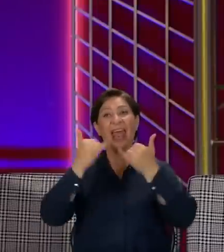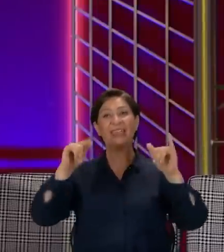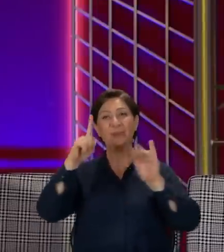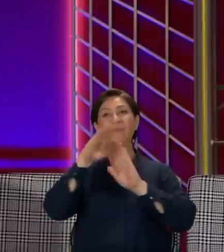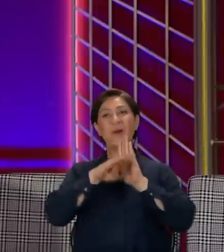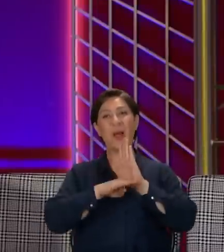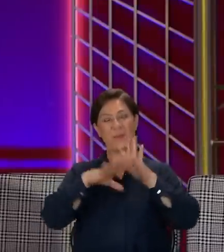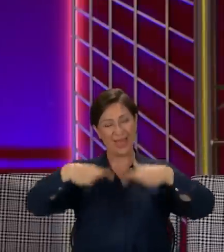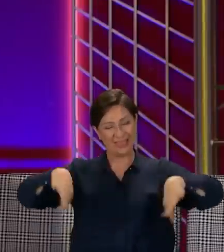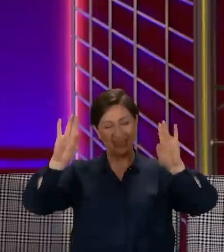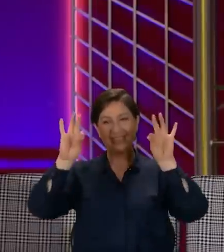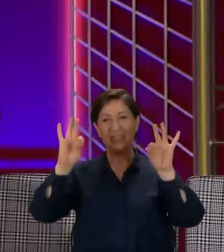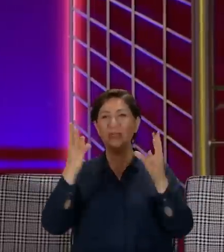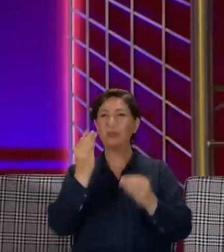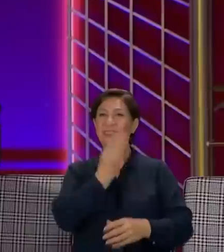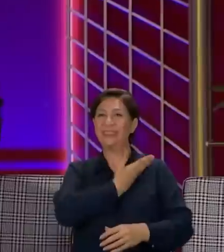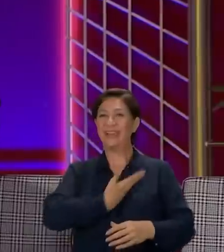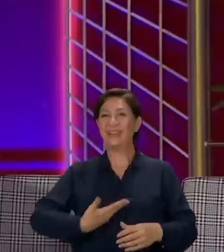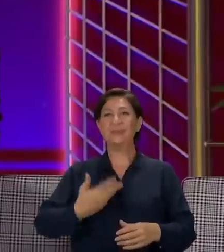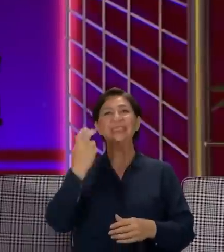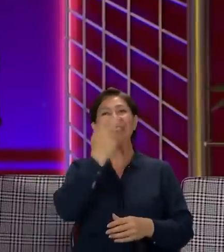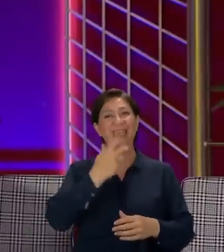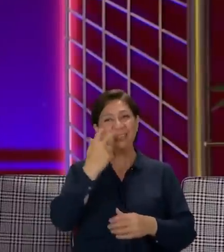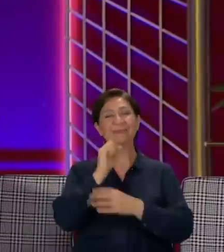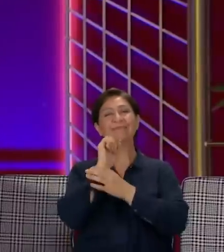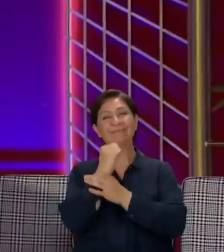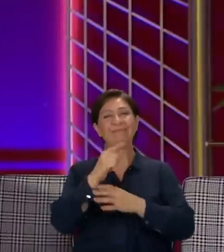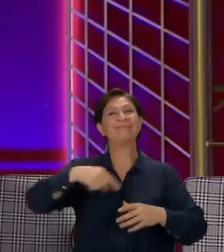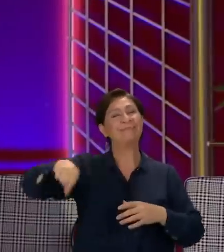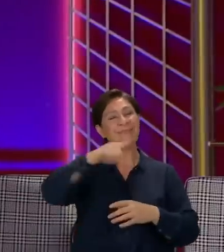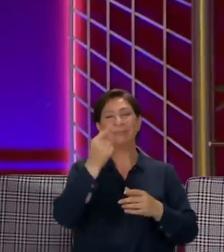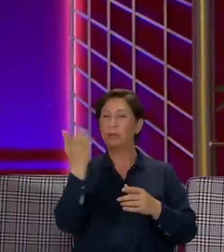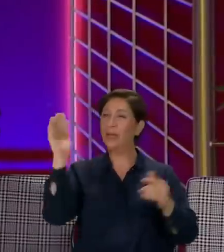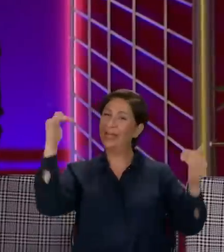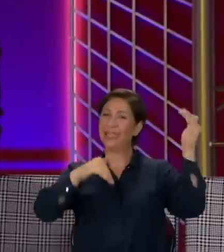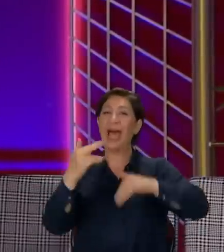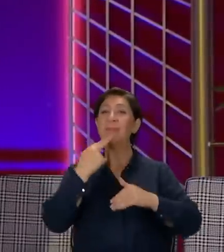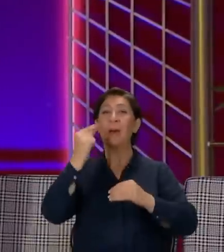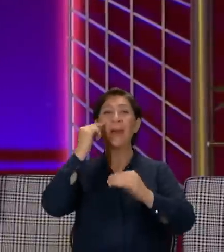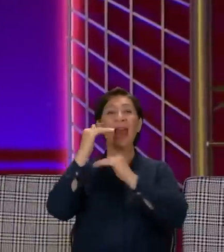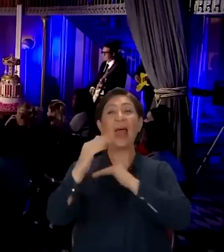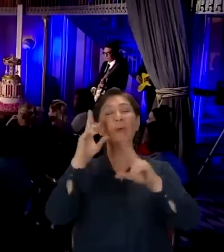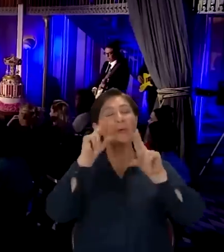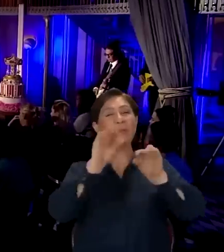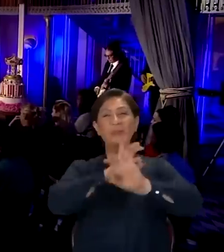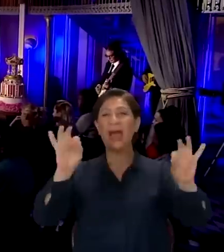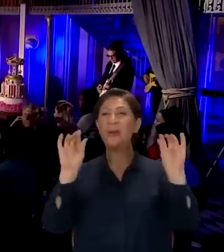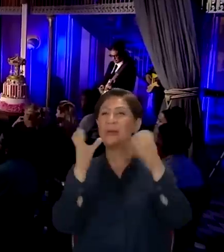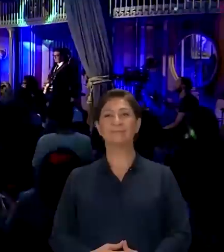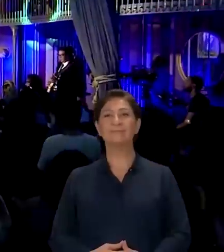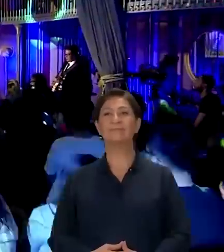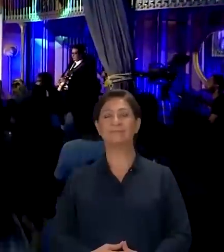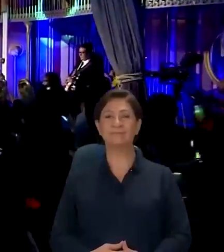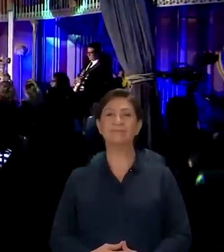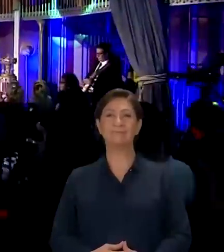bir program hazırladık. Çok sevdiğiniz sanatçılar birazdan burada olacaklar. Hanımlar, beyler, Uykusuzlar Kulübü